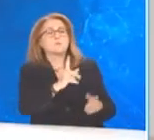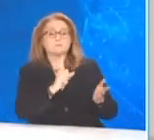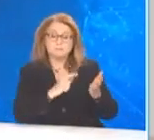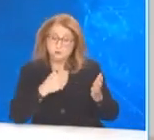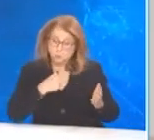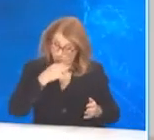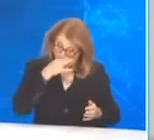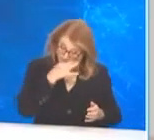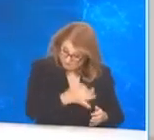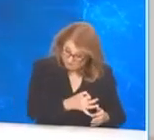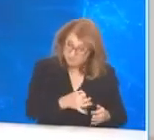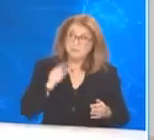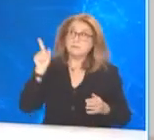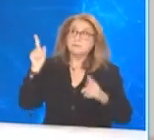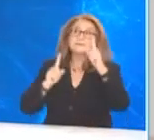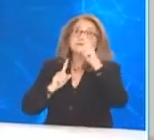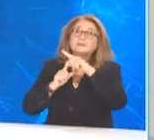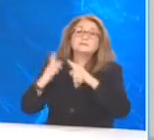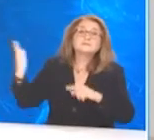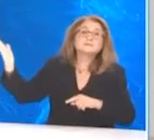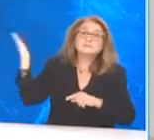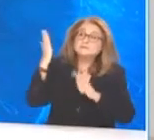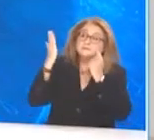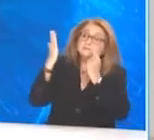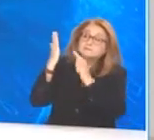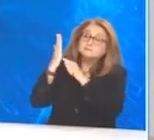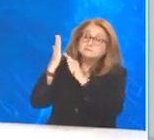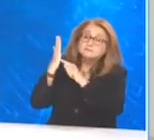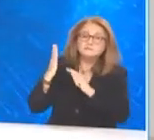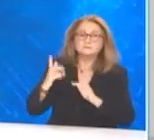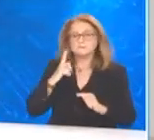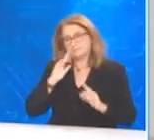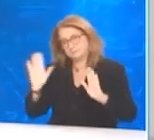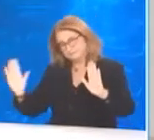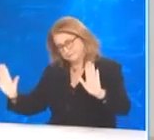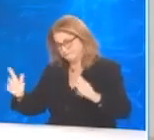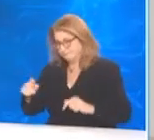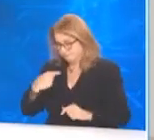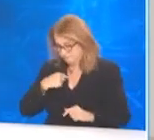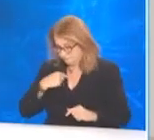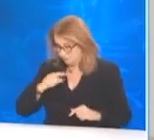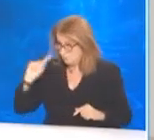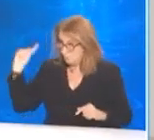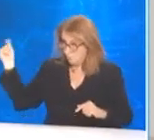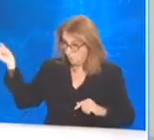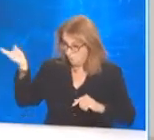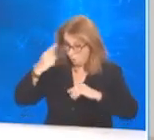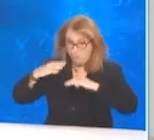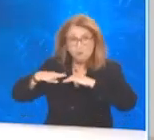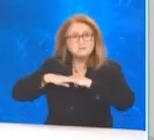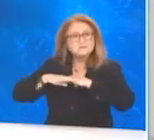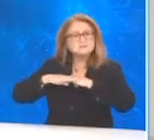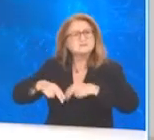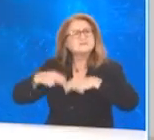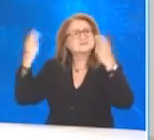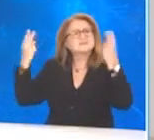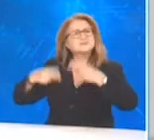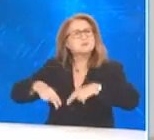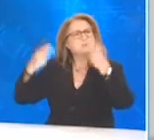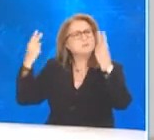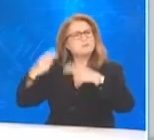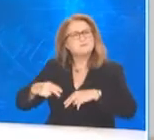και να πεις, ανοίξαμε τα χερσαία σύνορα, το να ξεκινήσεις και να πεις ότι μπαίνουν όλοι με PCR χωρίς να έχεις επιστημονικά